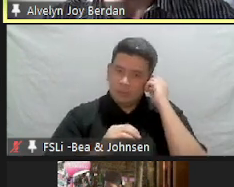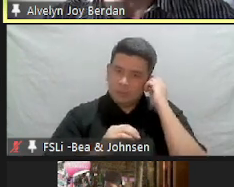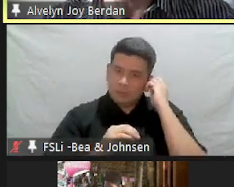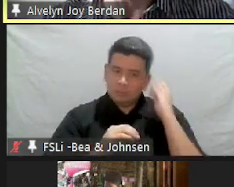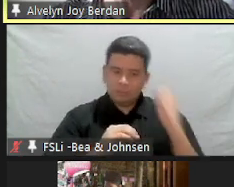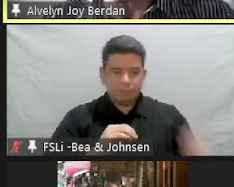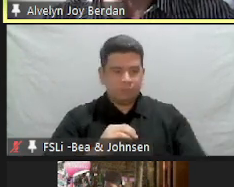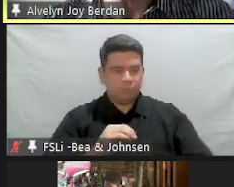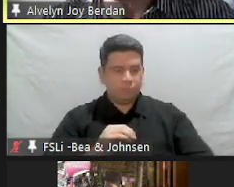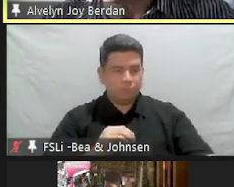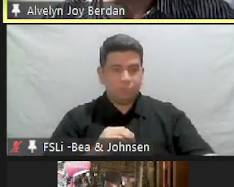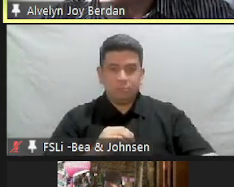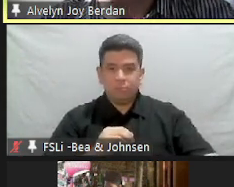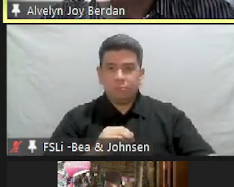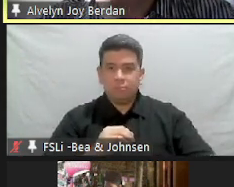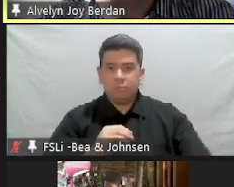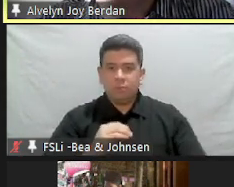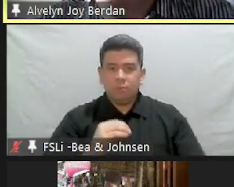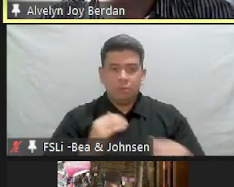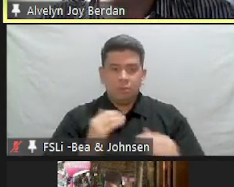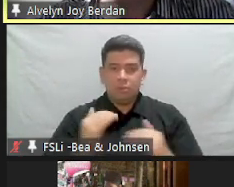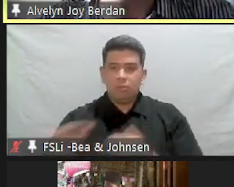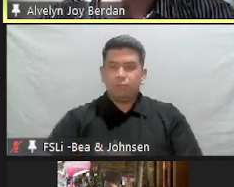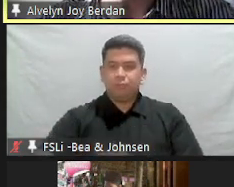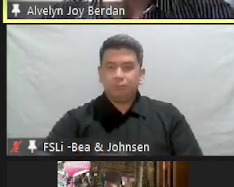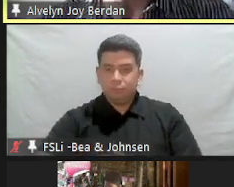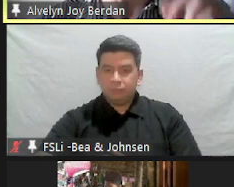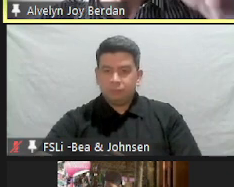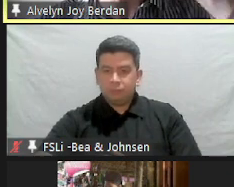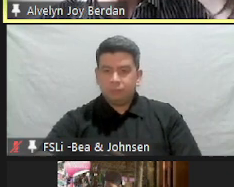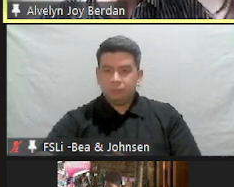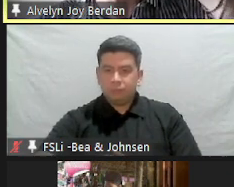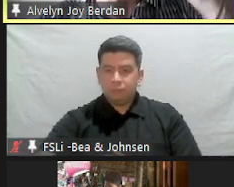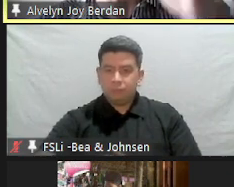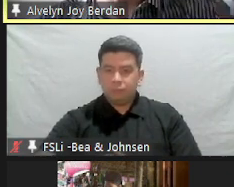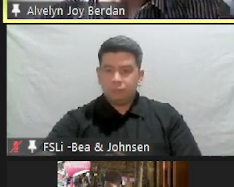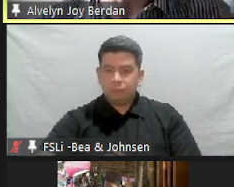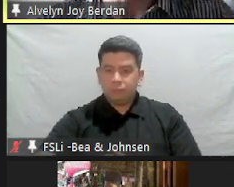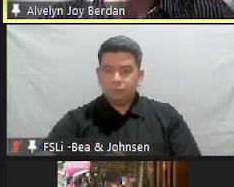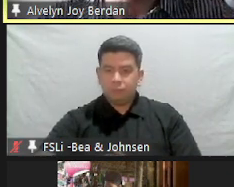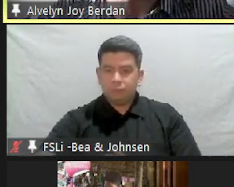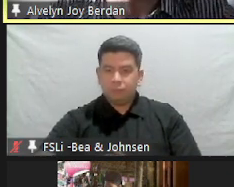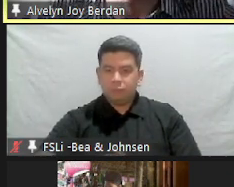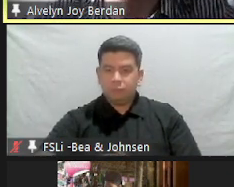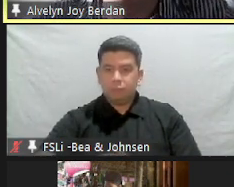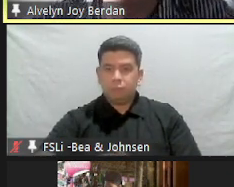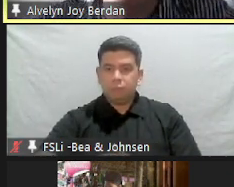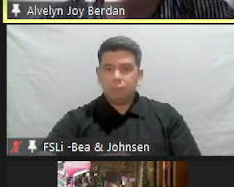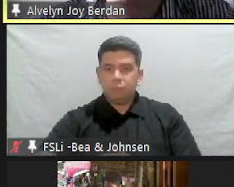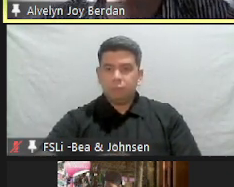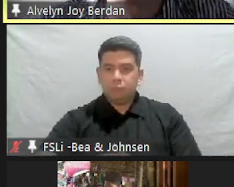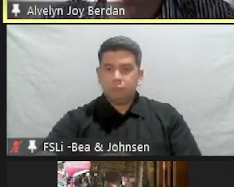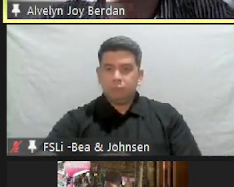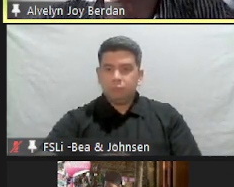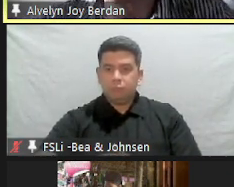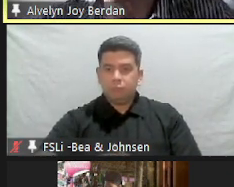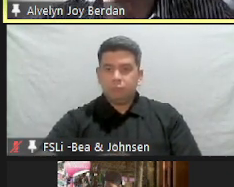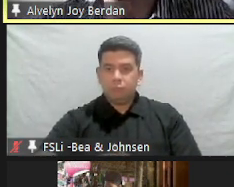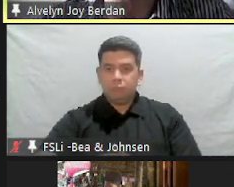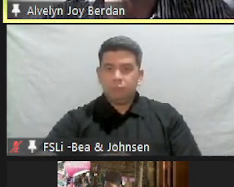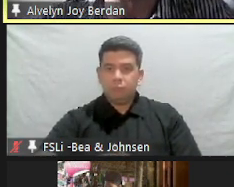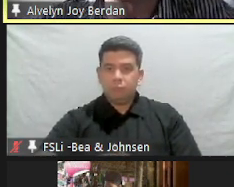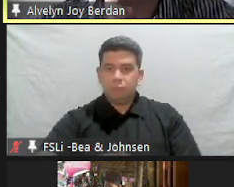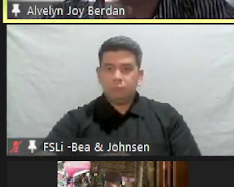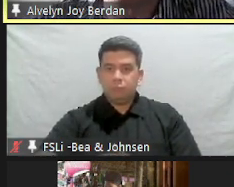natin na naandito sa loob po ng ating Zoom ay mayroon talagang kaalaman at pagkilala po sa